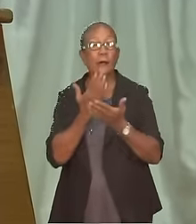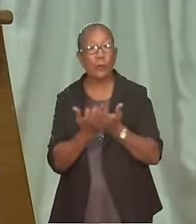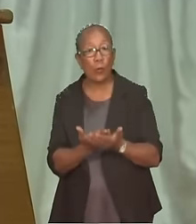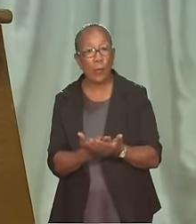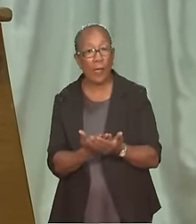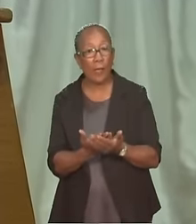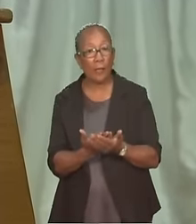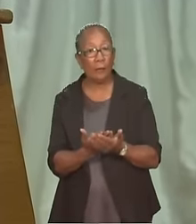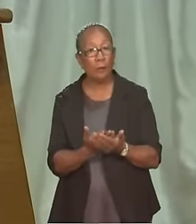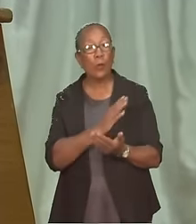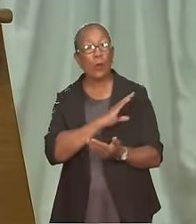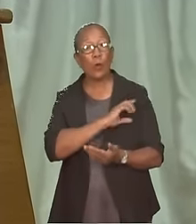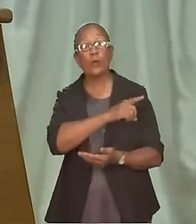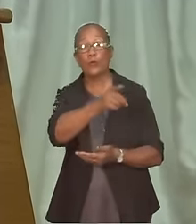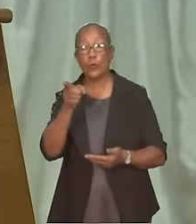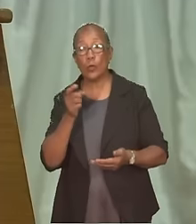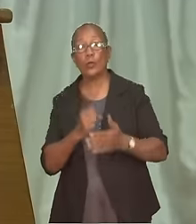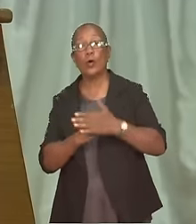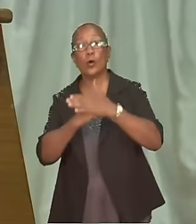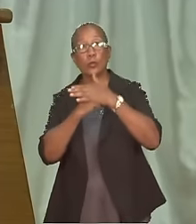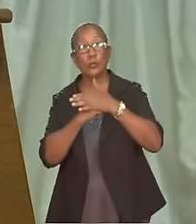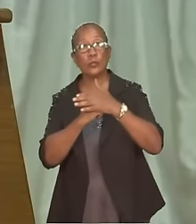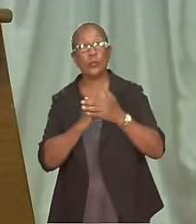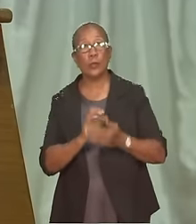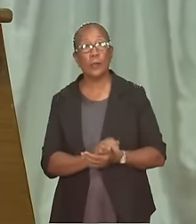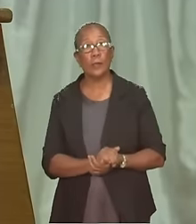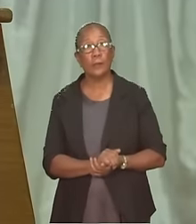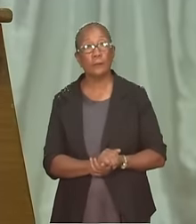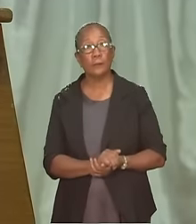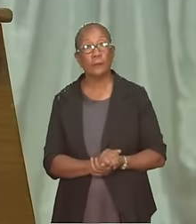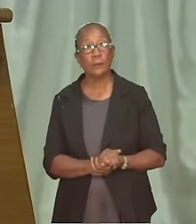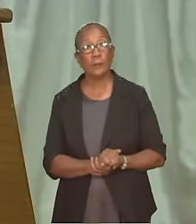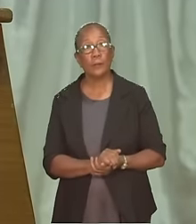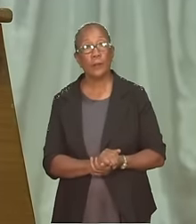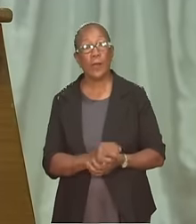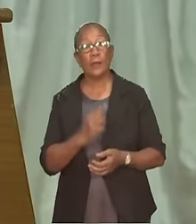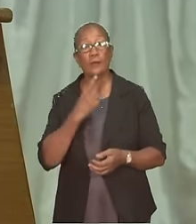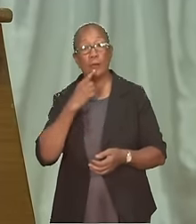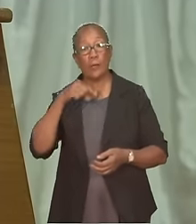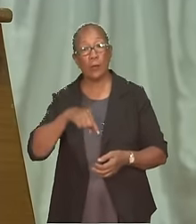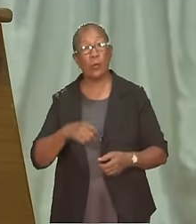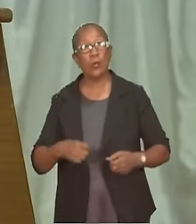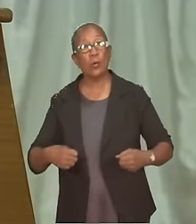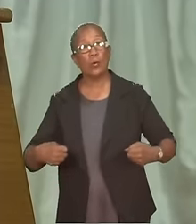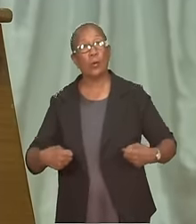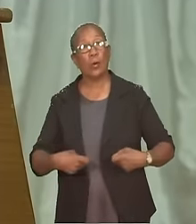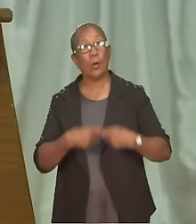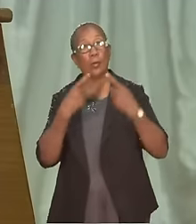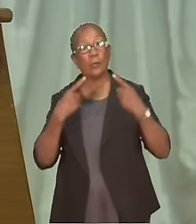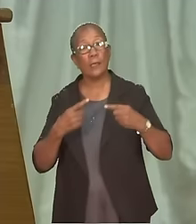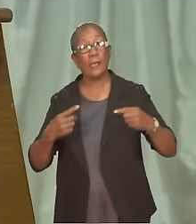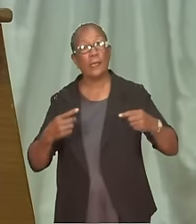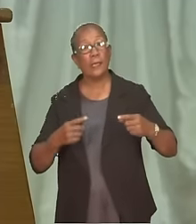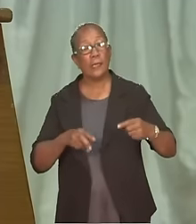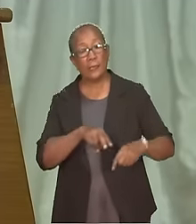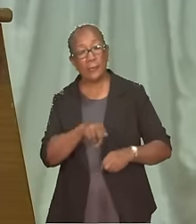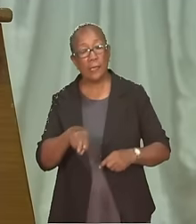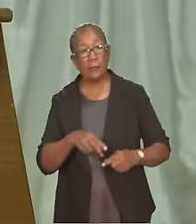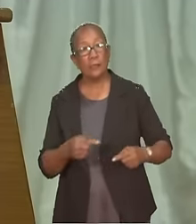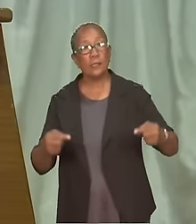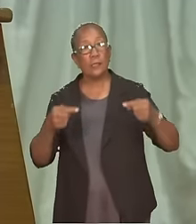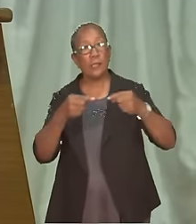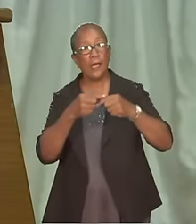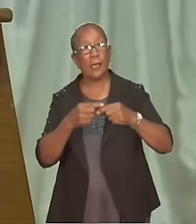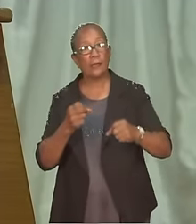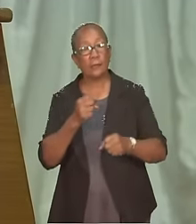ook voor die ondersteuning. We hebben wat ernstige incidenten gehad, ja. We hebben het nationaal dialoog na het incident